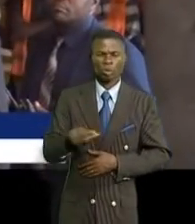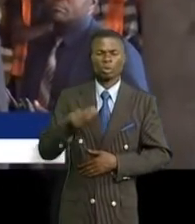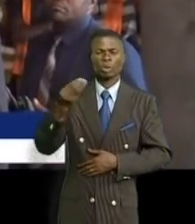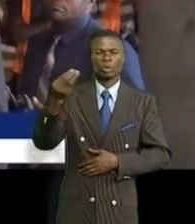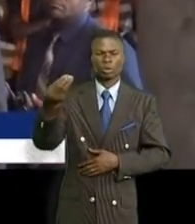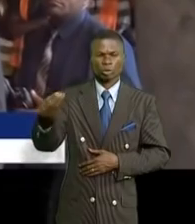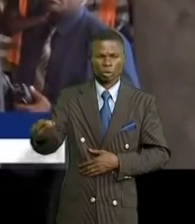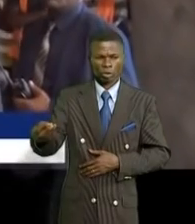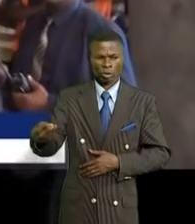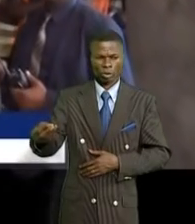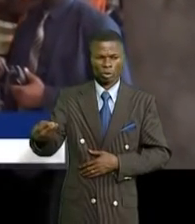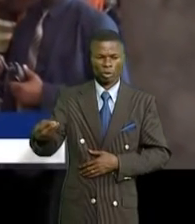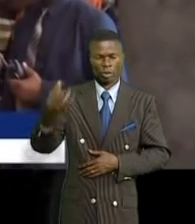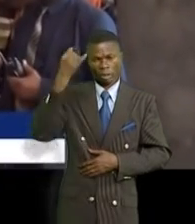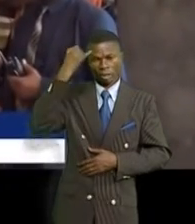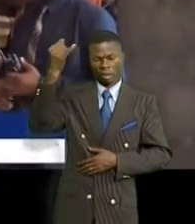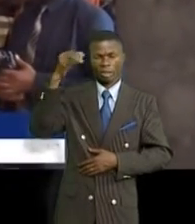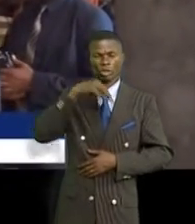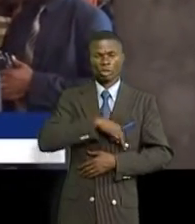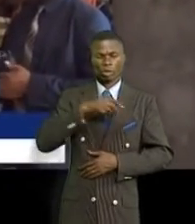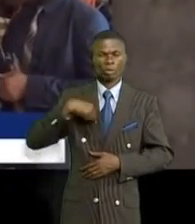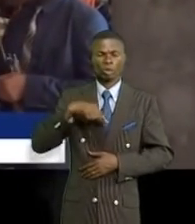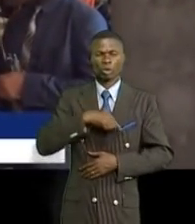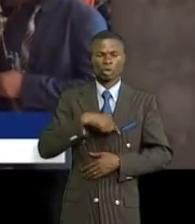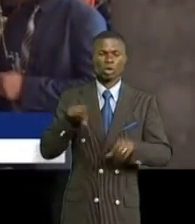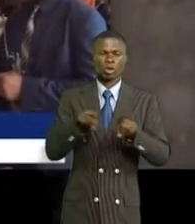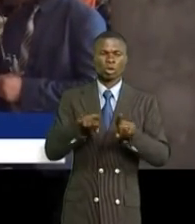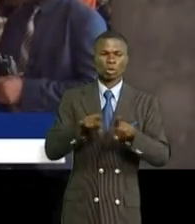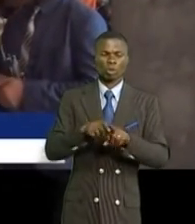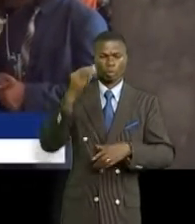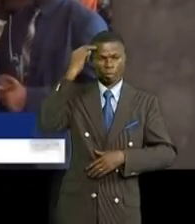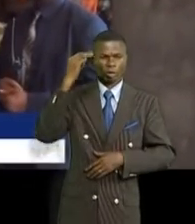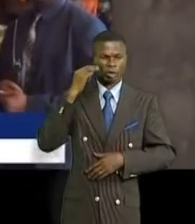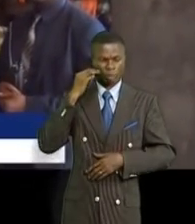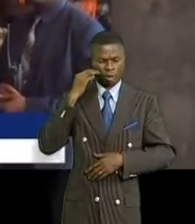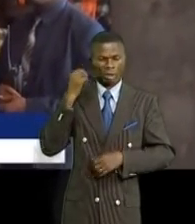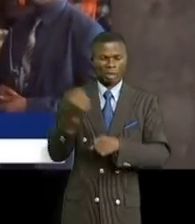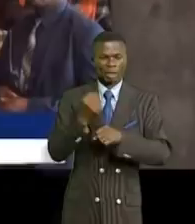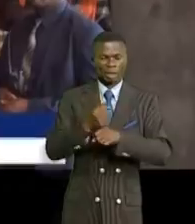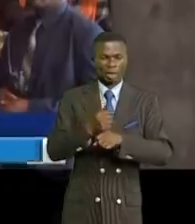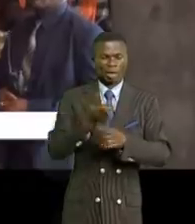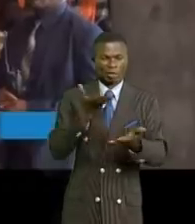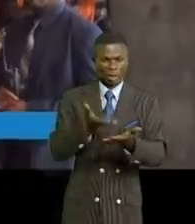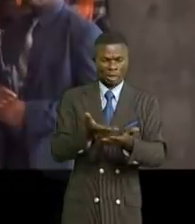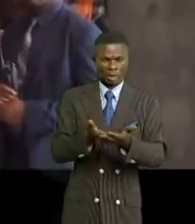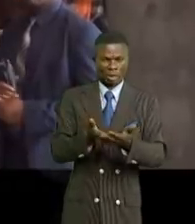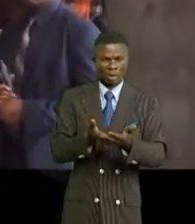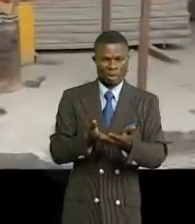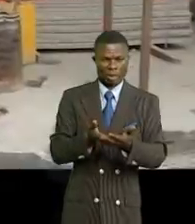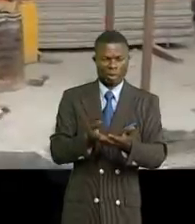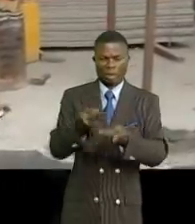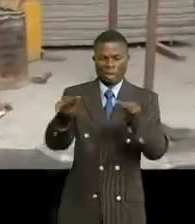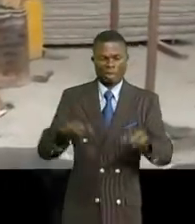dans le cadre de notre mission en tant que ministres sectoriels une place de choix